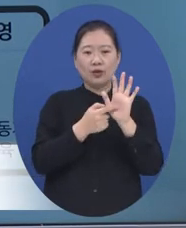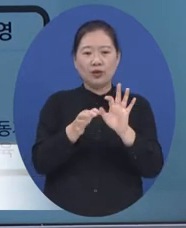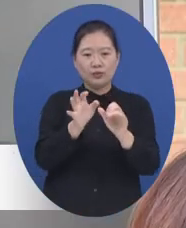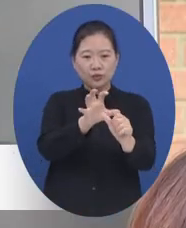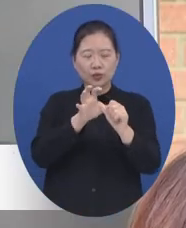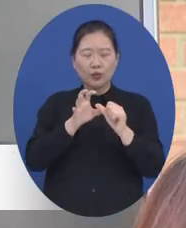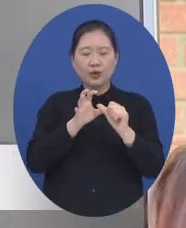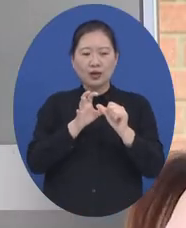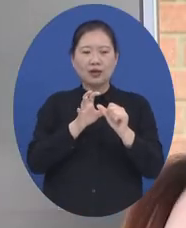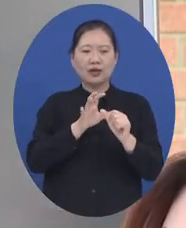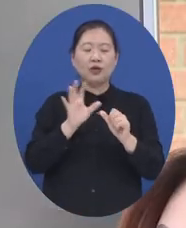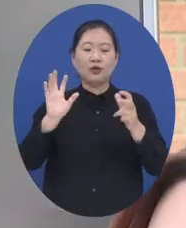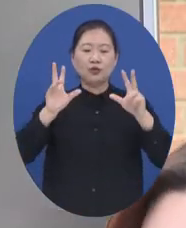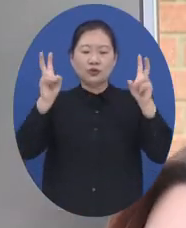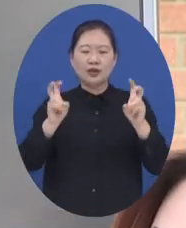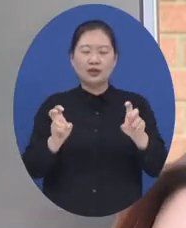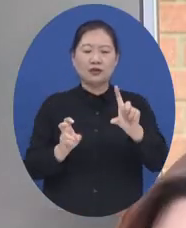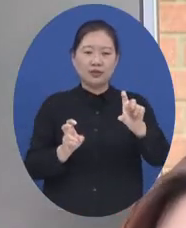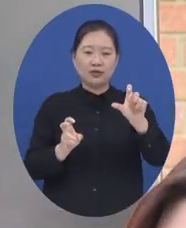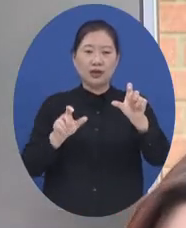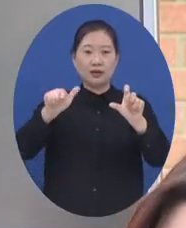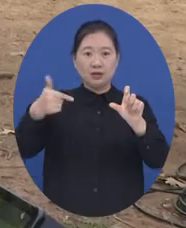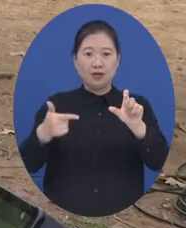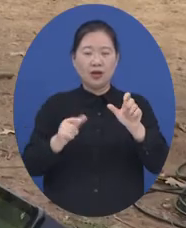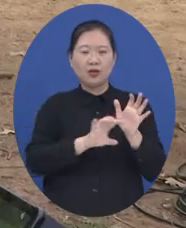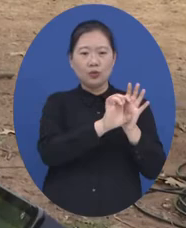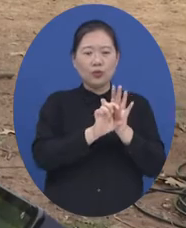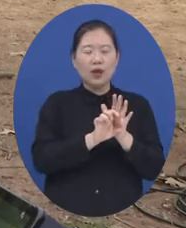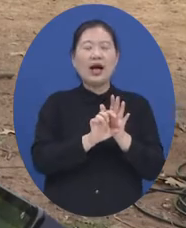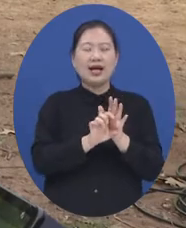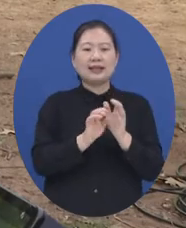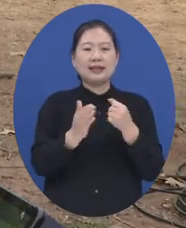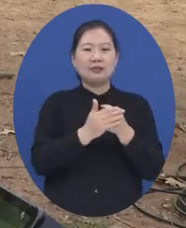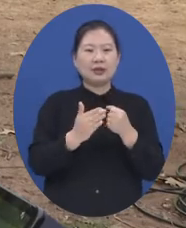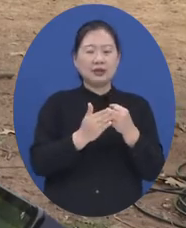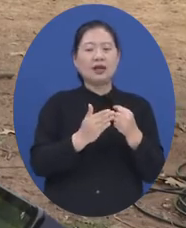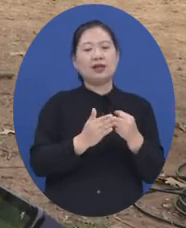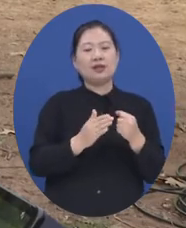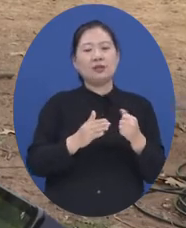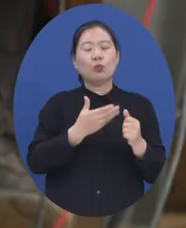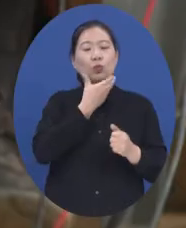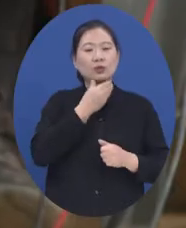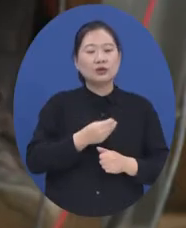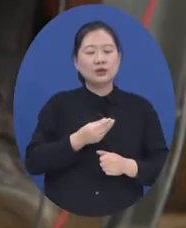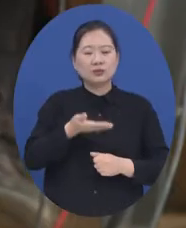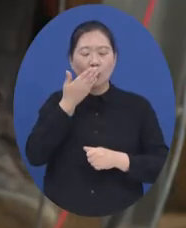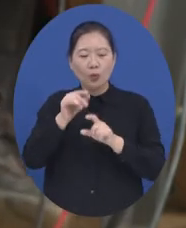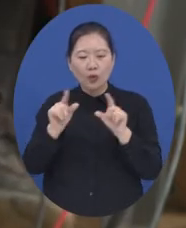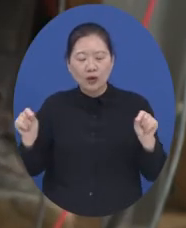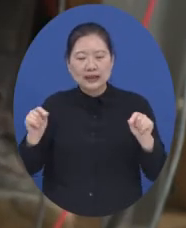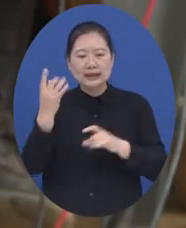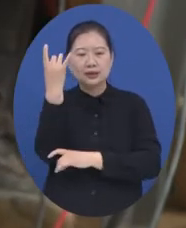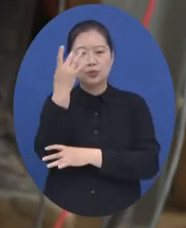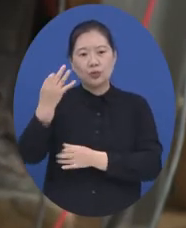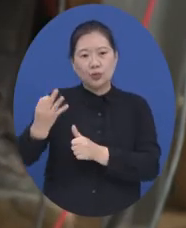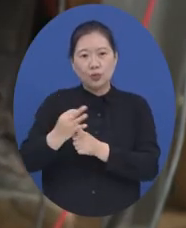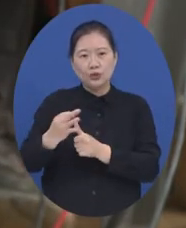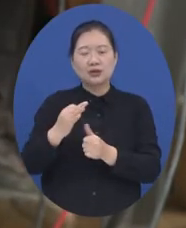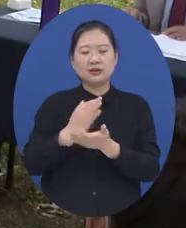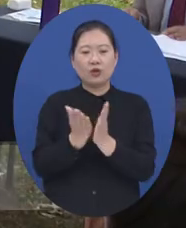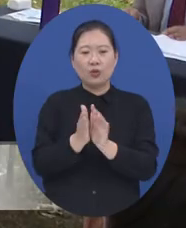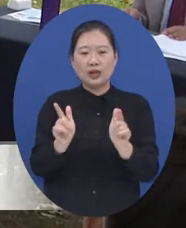토론 쉘은 15건 코로나 1 구상에 따른 지부터 먹거리 어항 격 기본소득 등 다해가 딱